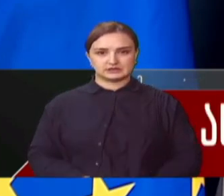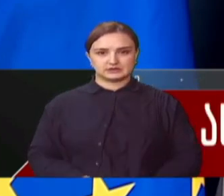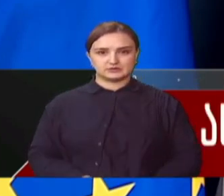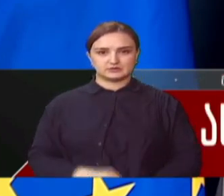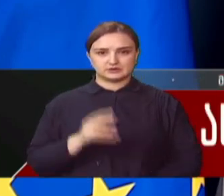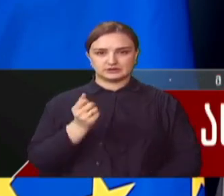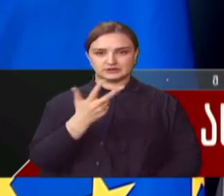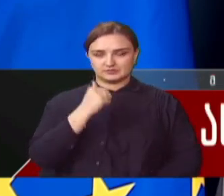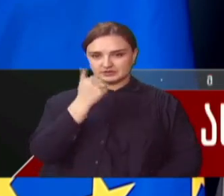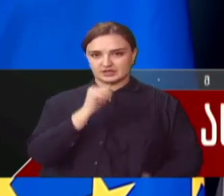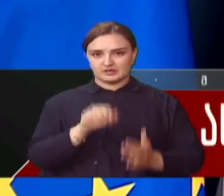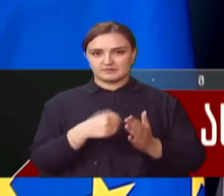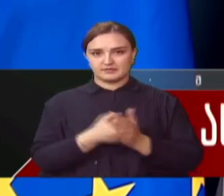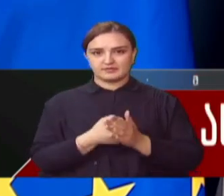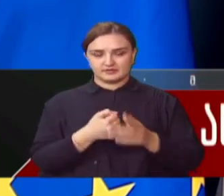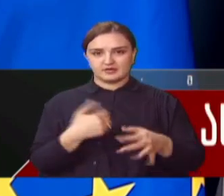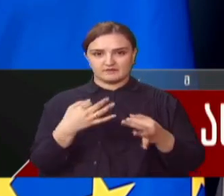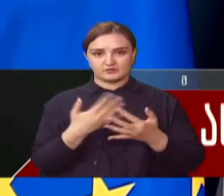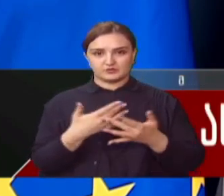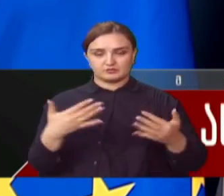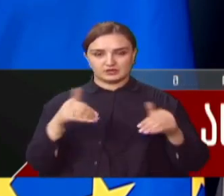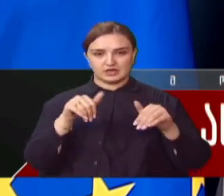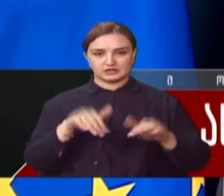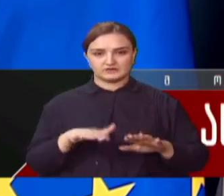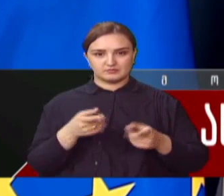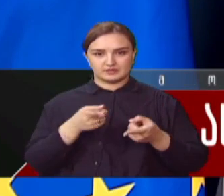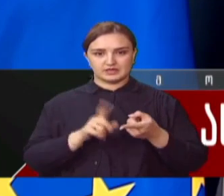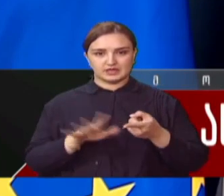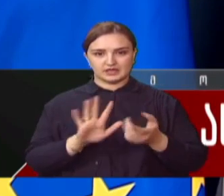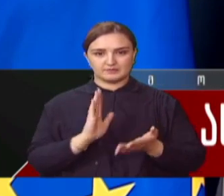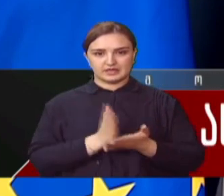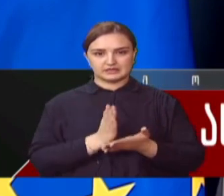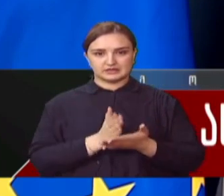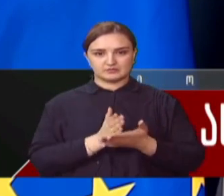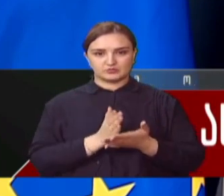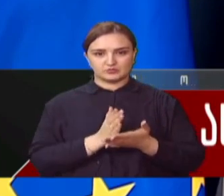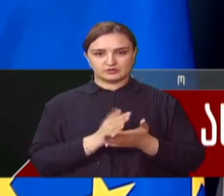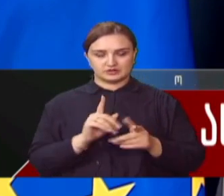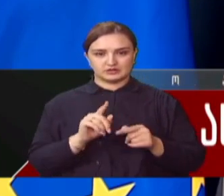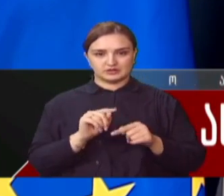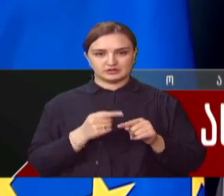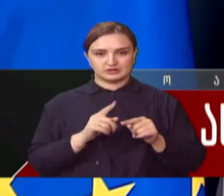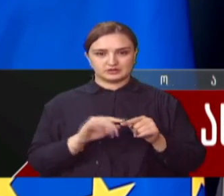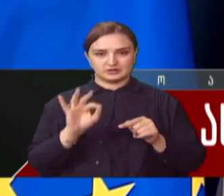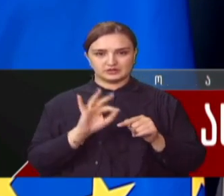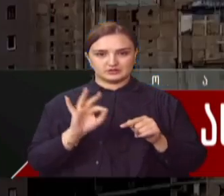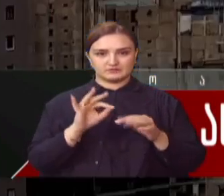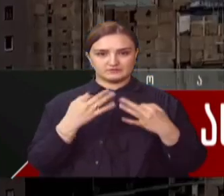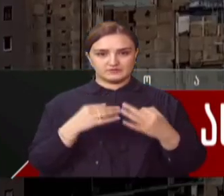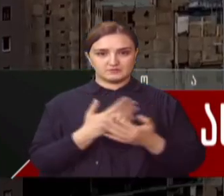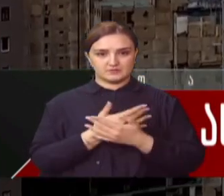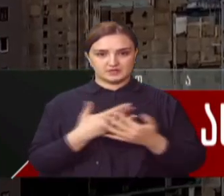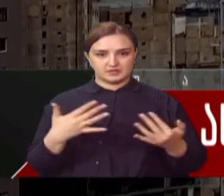წლამდე გამოშვებული ავტომობილი, გადაწყვეტილება არ შეეხება უკვე არსებულ, ასევე რეექსპორტისა და ტრანზიტის მიზნებისთვის შემოსულ